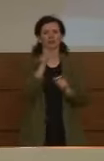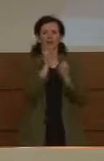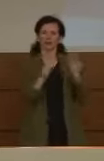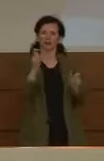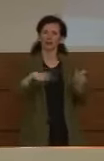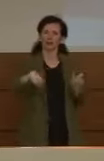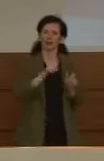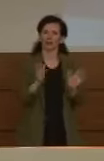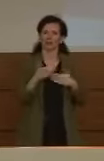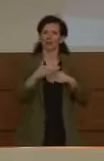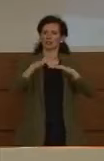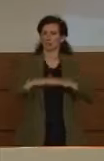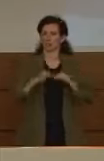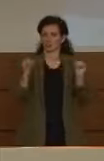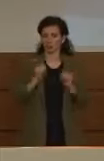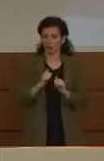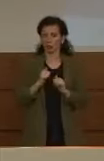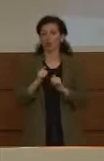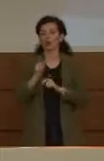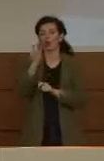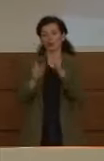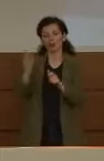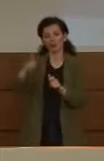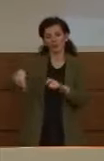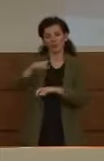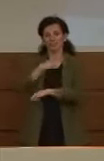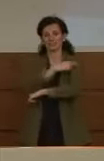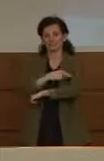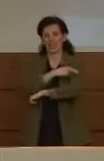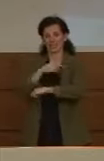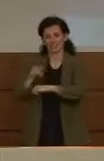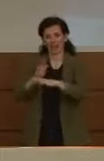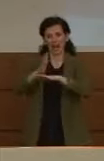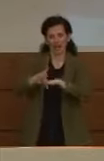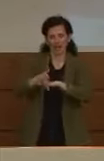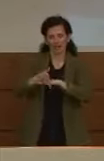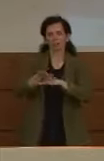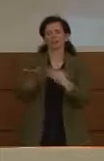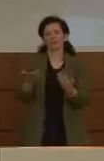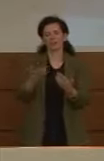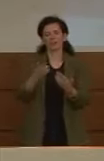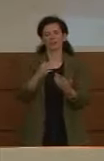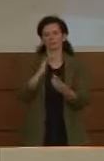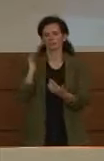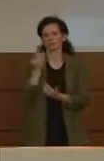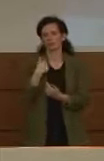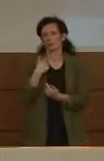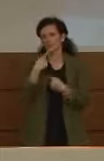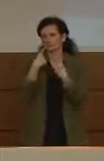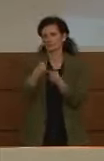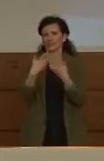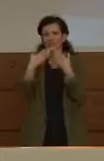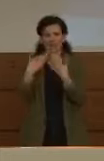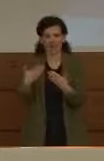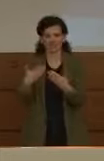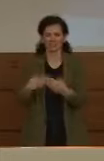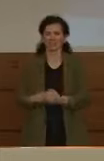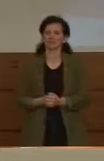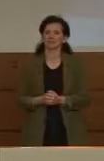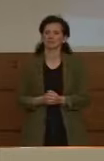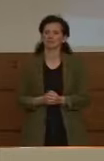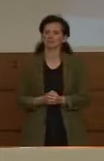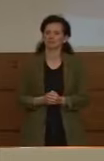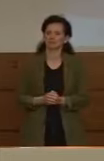regioni e i sanitari che sono in prima linea che vogliamo tutti quanti ringraziare il dato